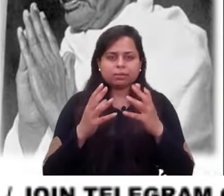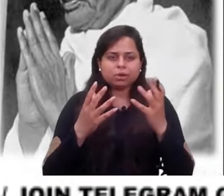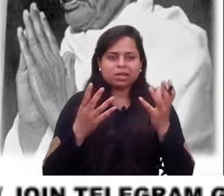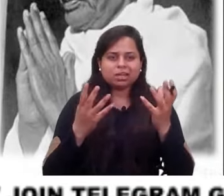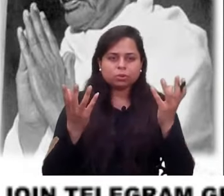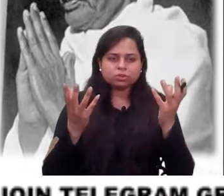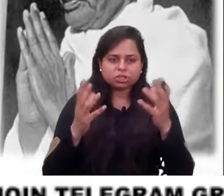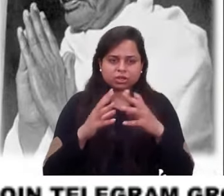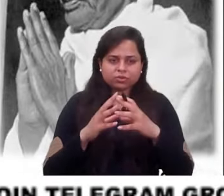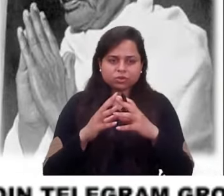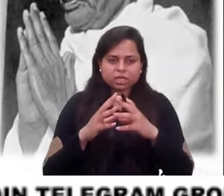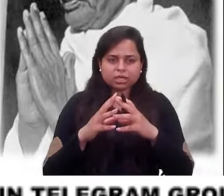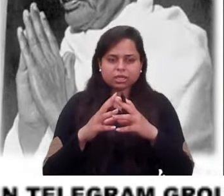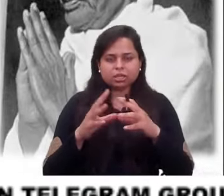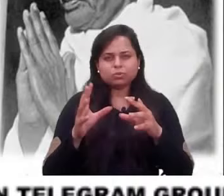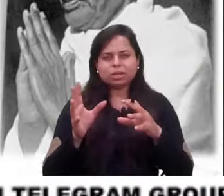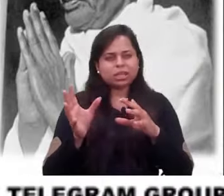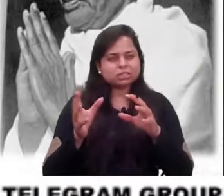एक